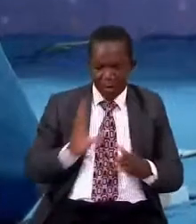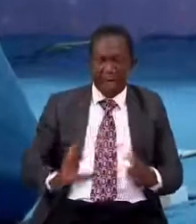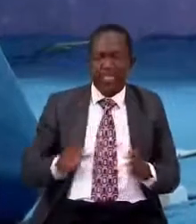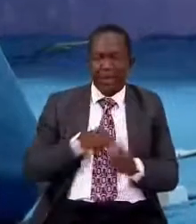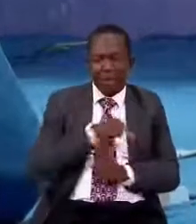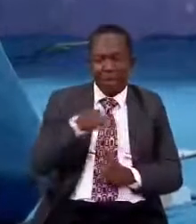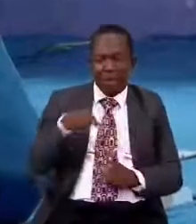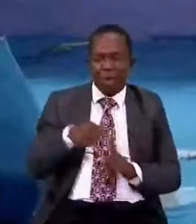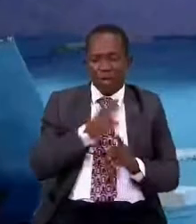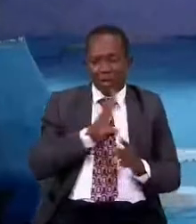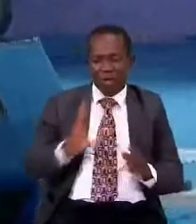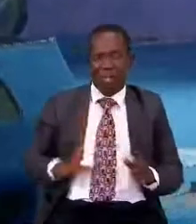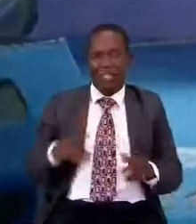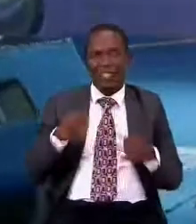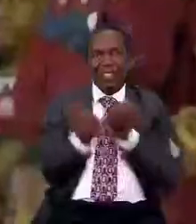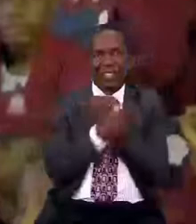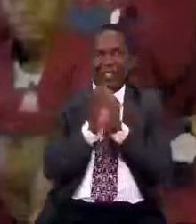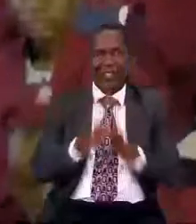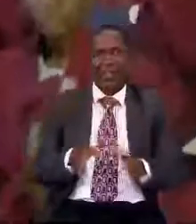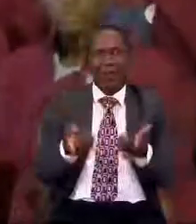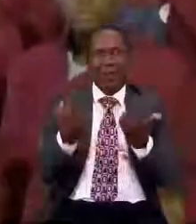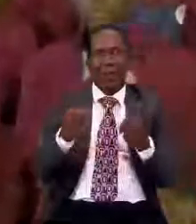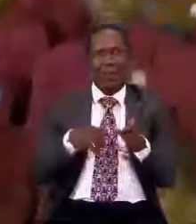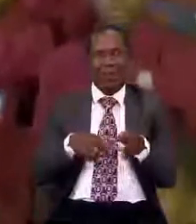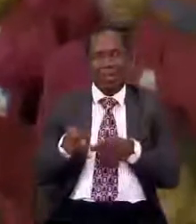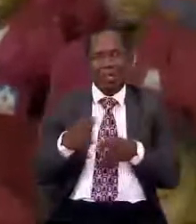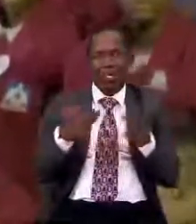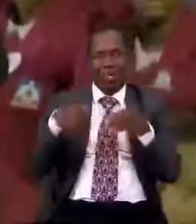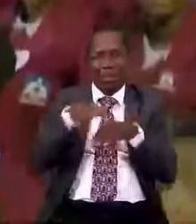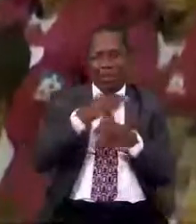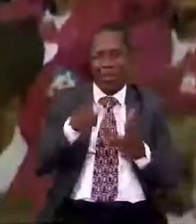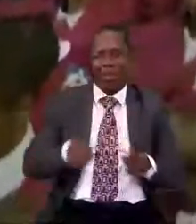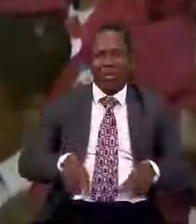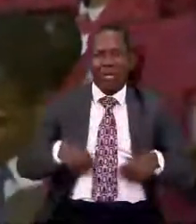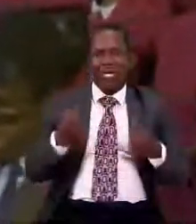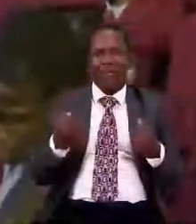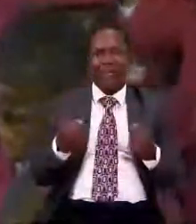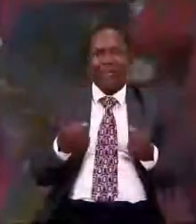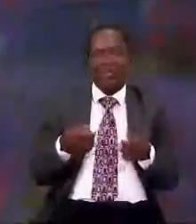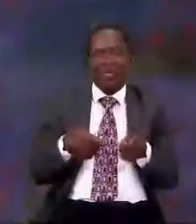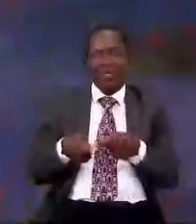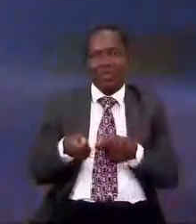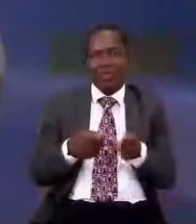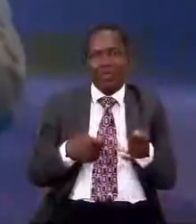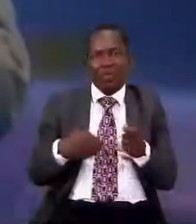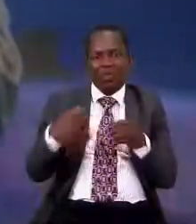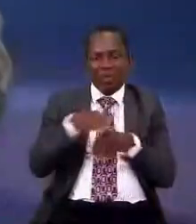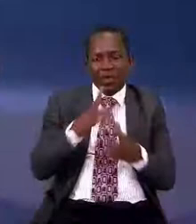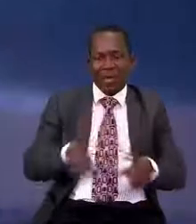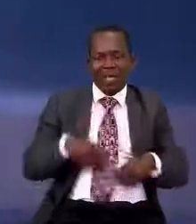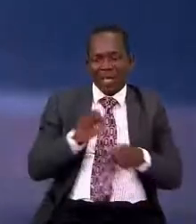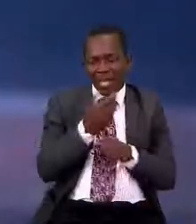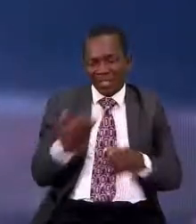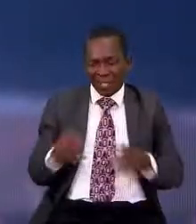vie, toutes ces choses-là vont fuir votre vie au nom de Jésus-Christ. Voilà le verset 10.